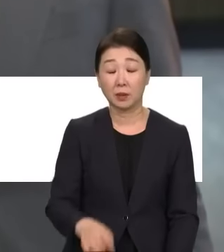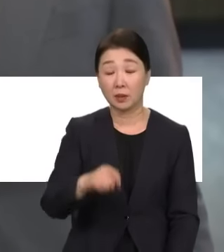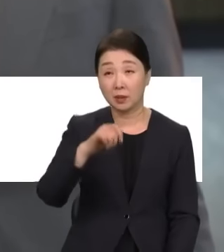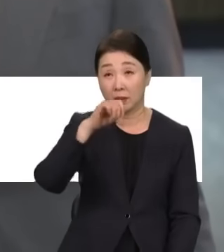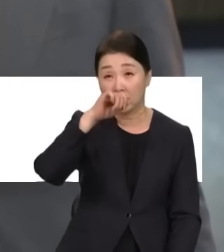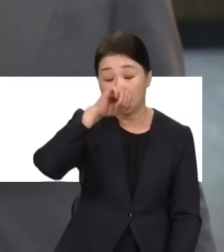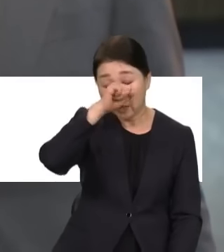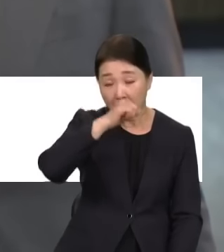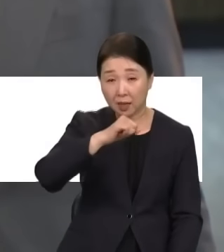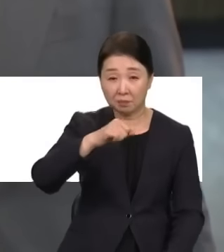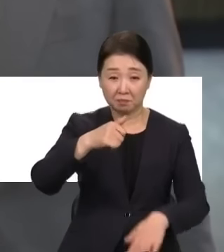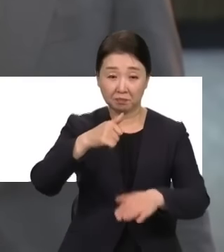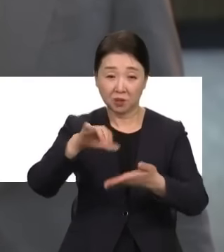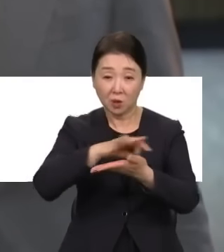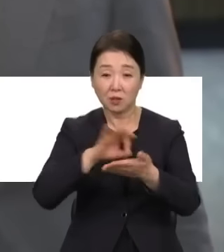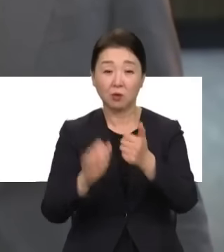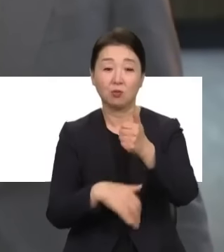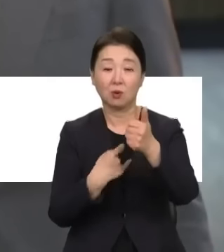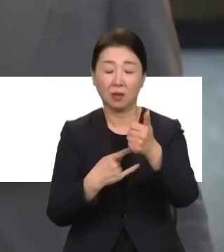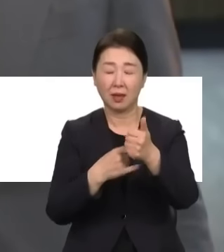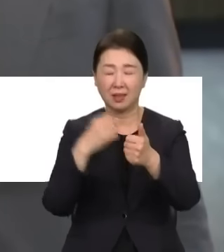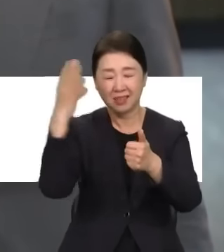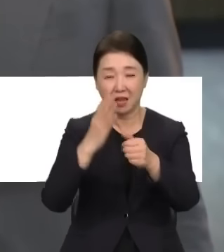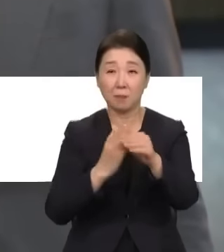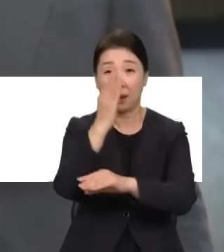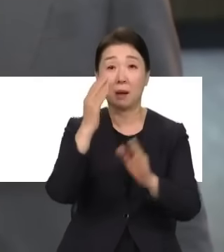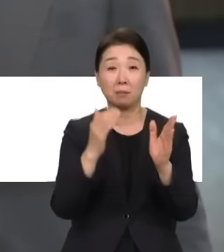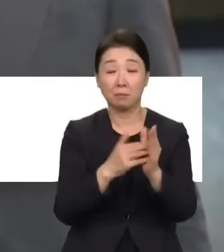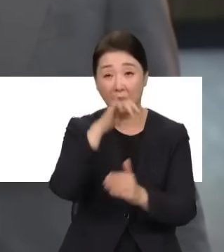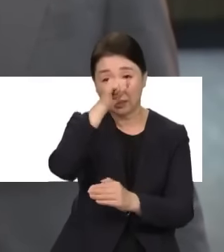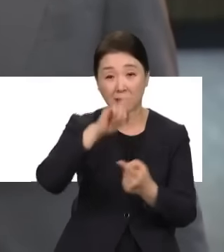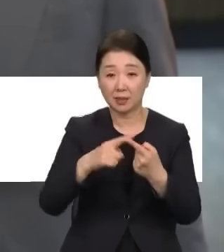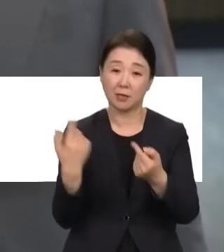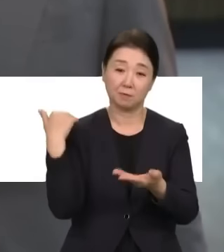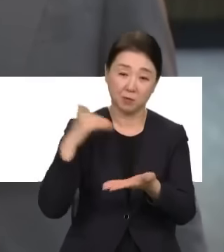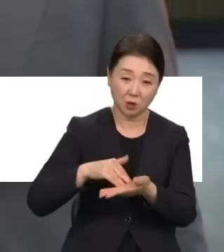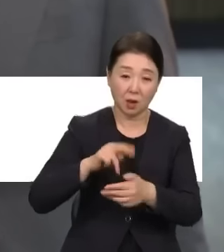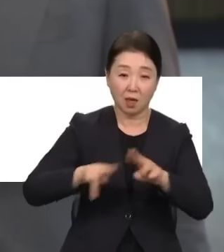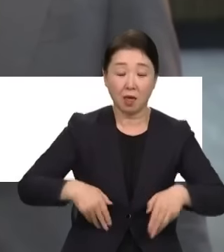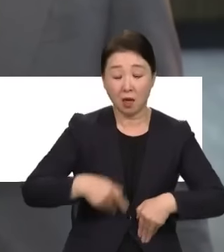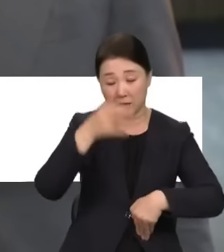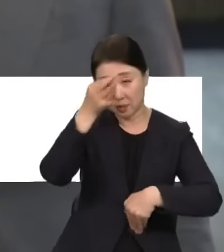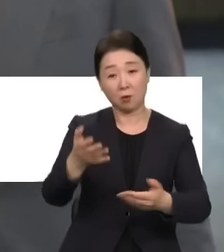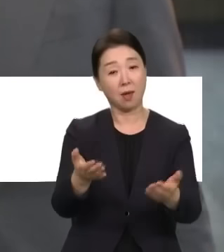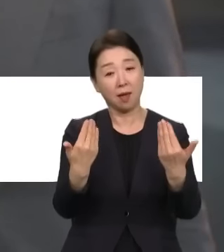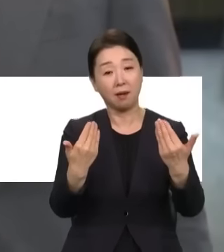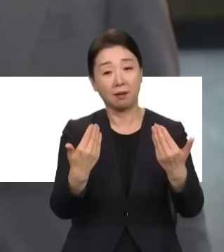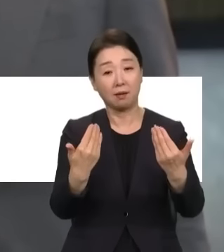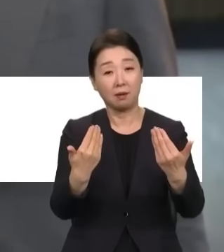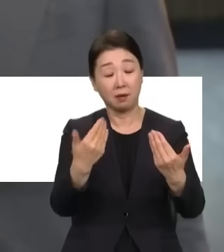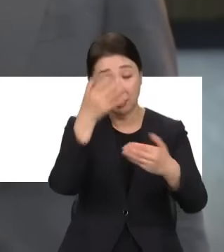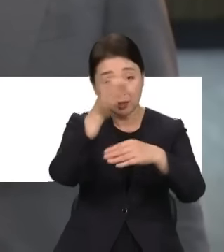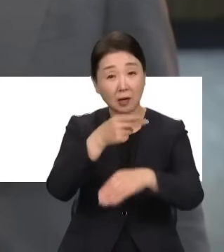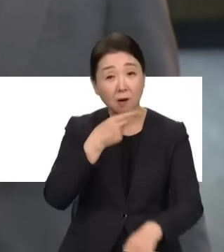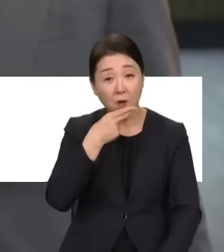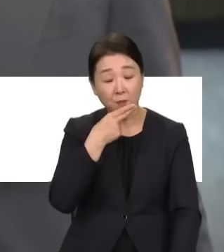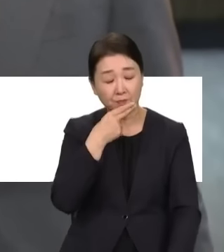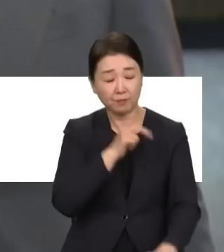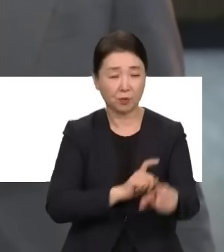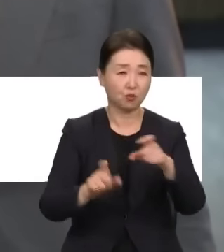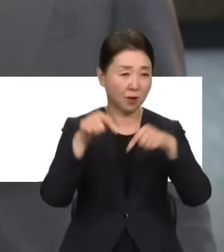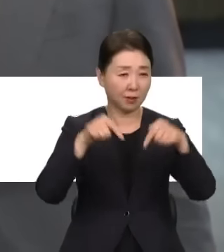강행 통과시킨 예산안 다시 철회하고 사과를 해라. 그렇지 않으면 어떠한 추가